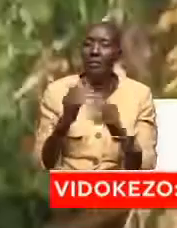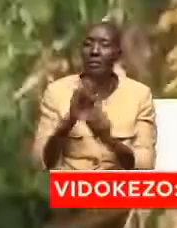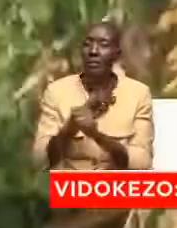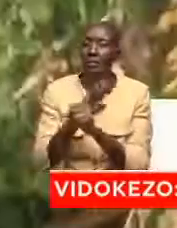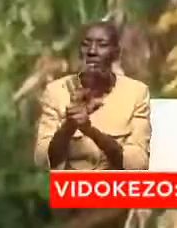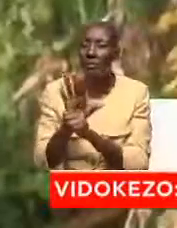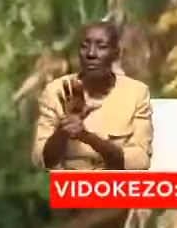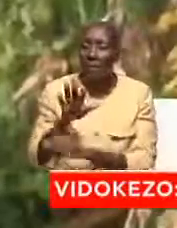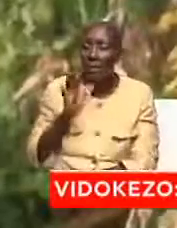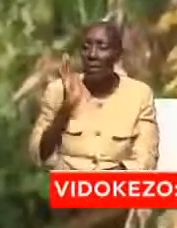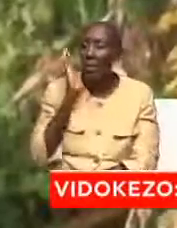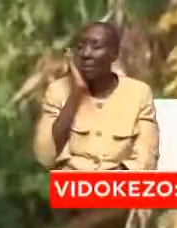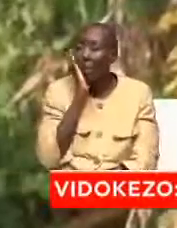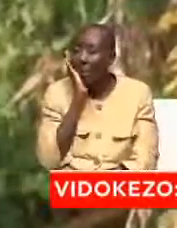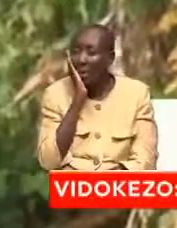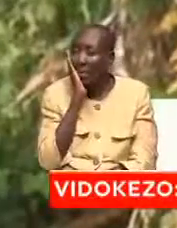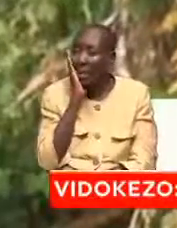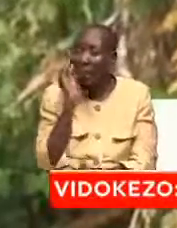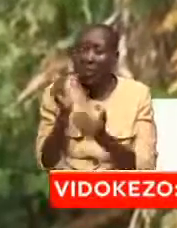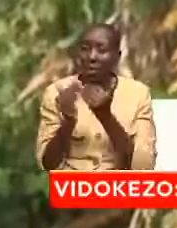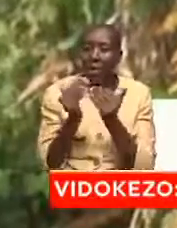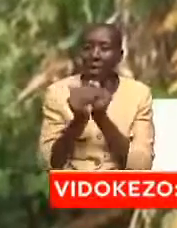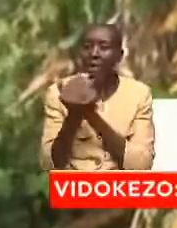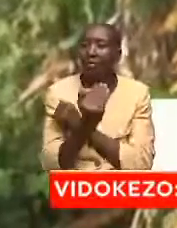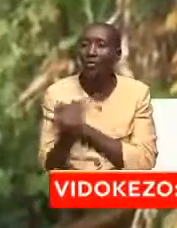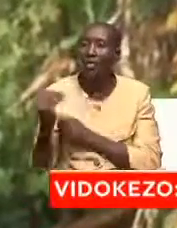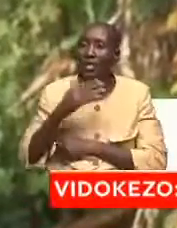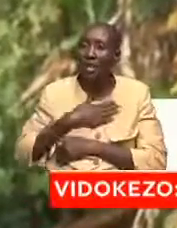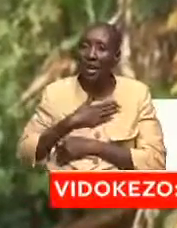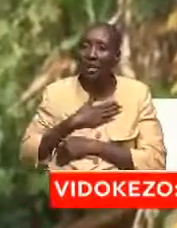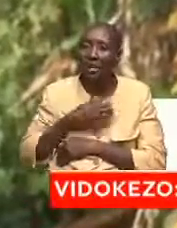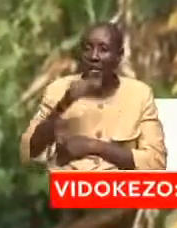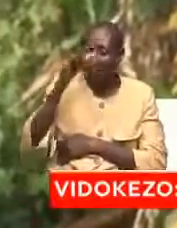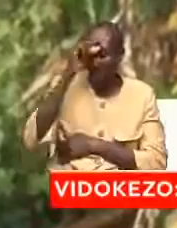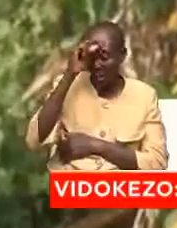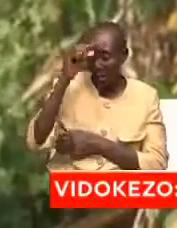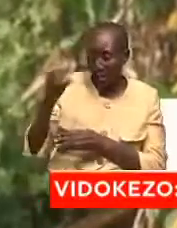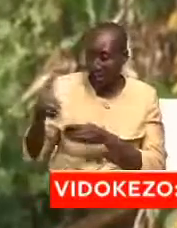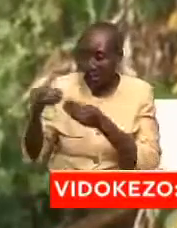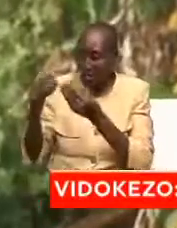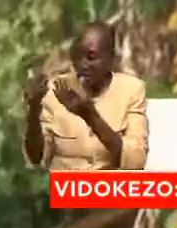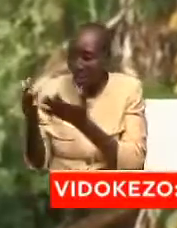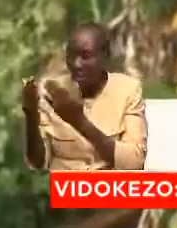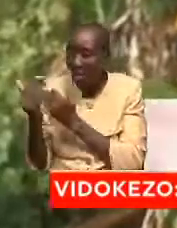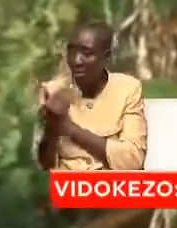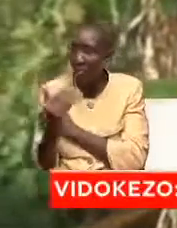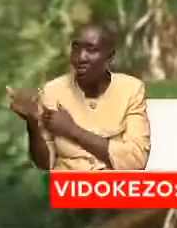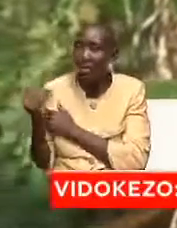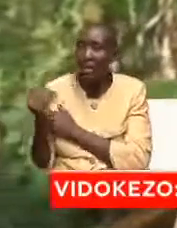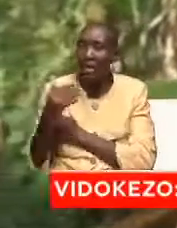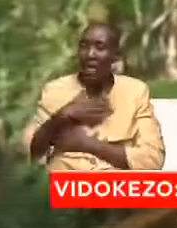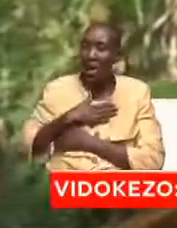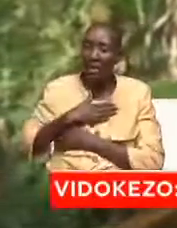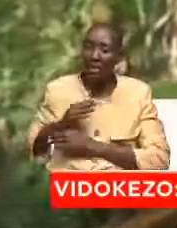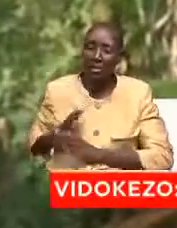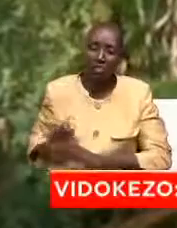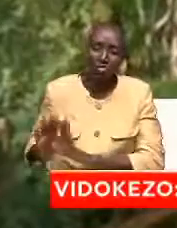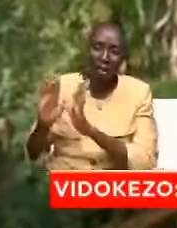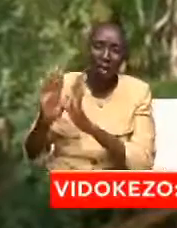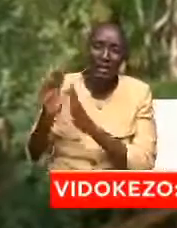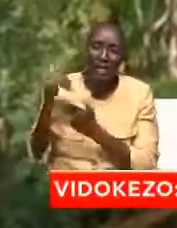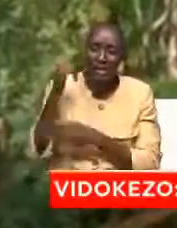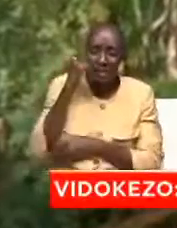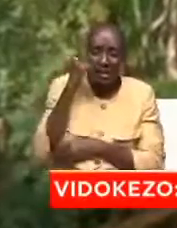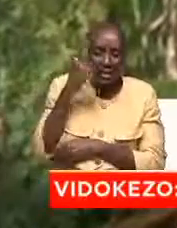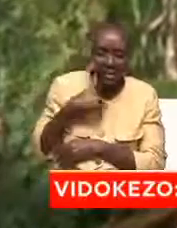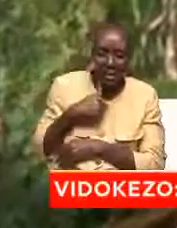Wamama, tuangalie watoto wetu. Watoto tuliwachiwa na serikali wakakuja kwa mikono yetu. Tafadhali tusiwachie ili janga likawapata kwa